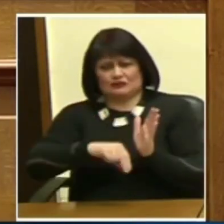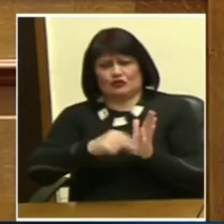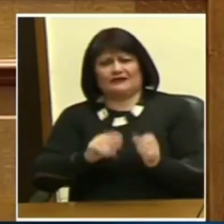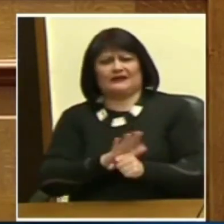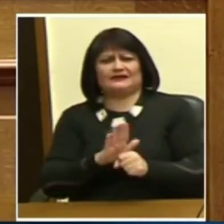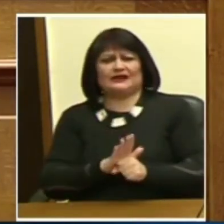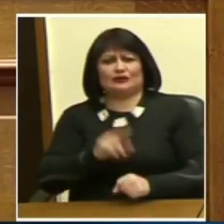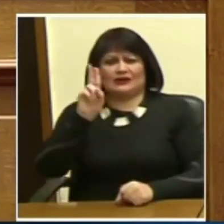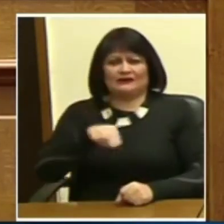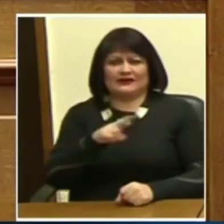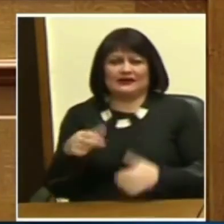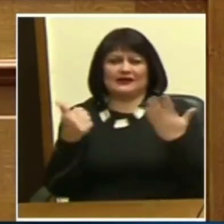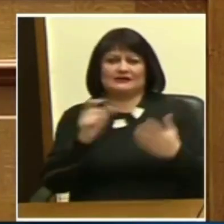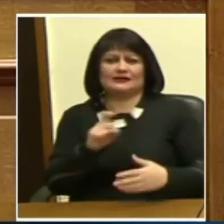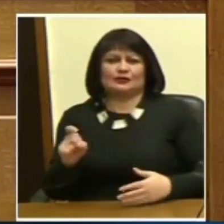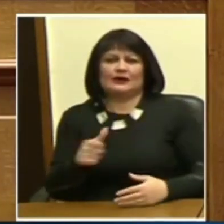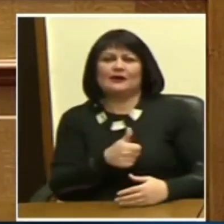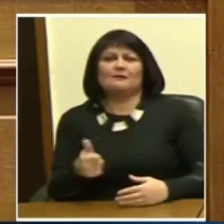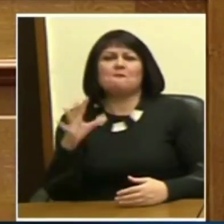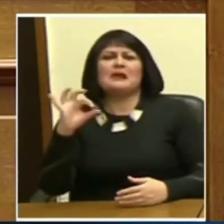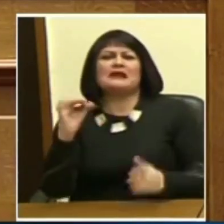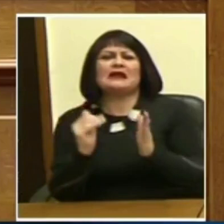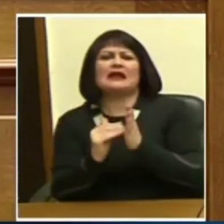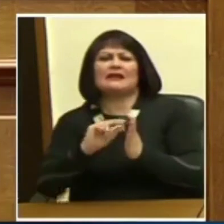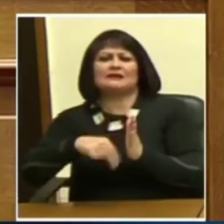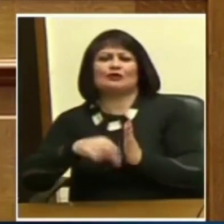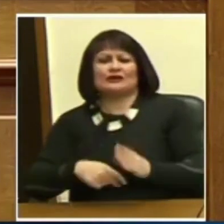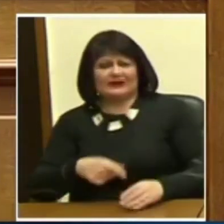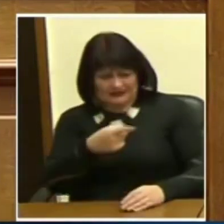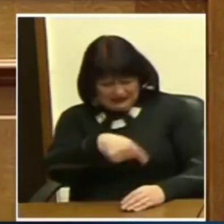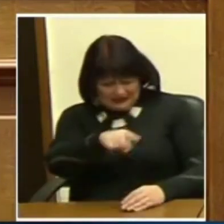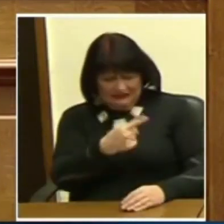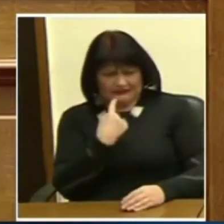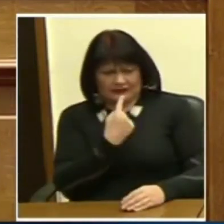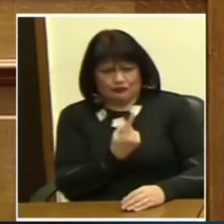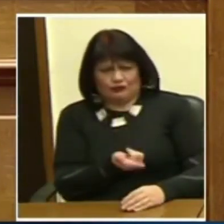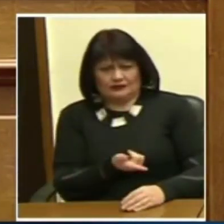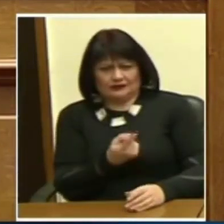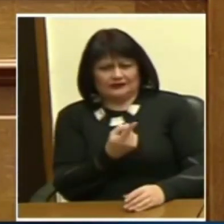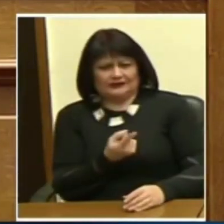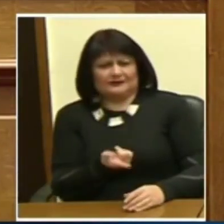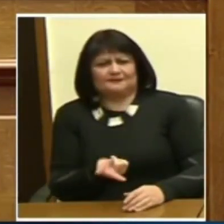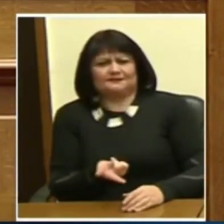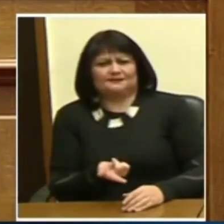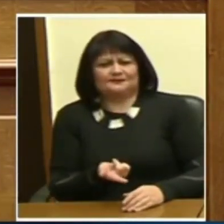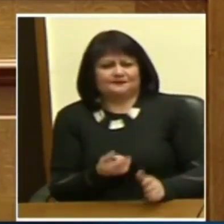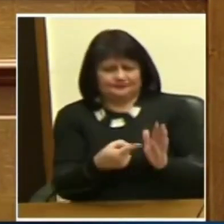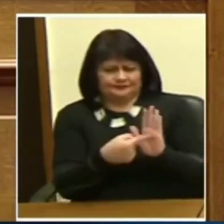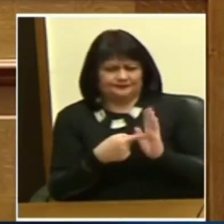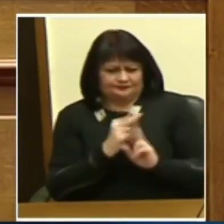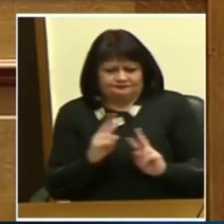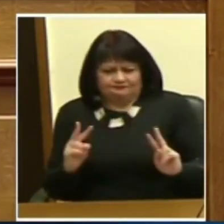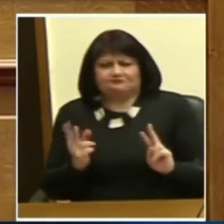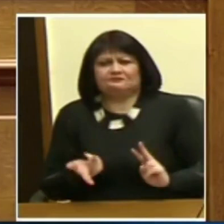Ελβετία με 6 εκατομμύρια χρειάζεται 50.000 υπογραφές. Εσείς έτσι όπως το φέρνετε, μας δηλώνετε ξεκάθαρα